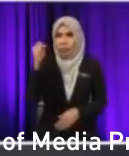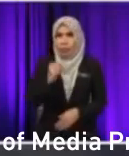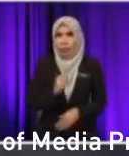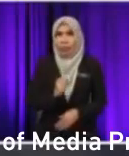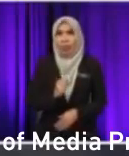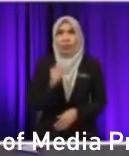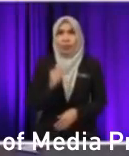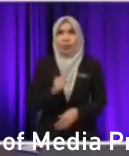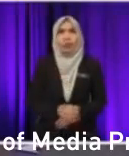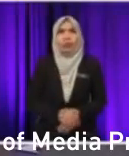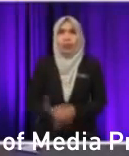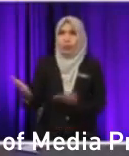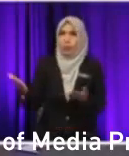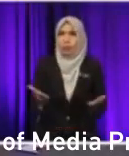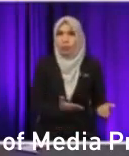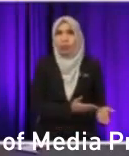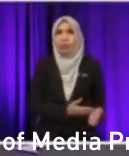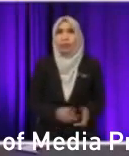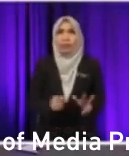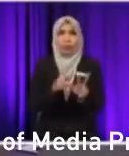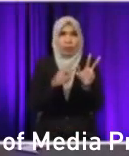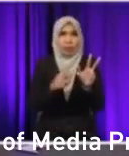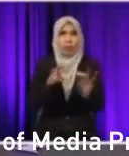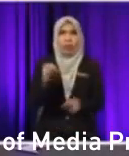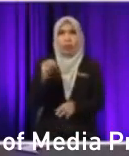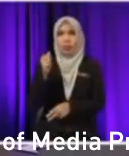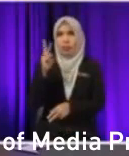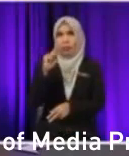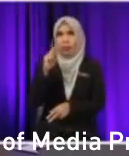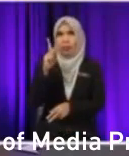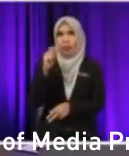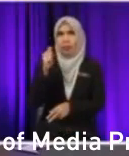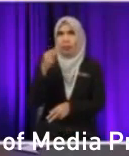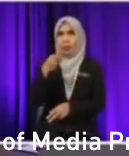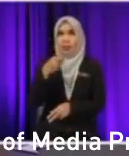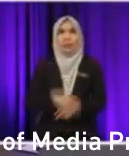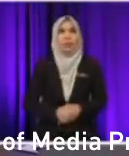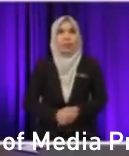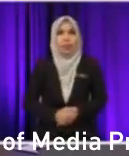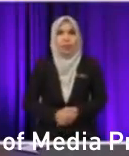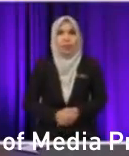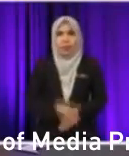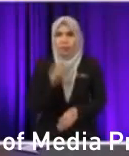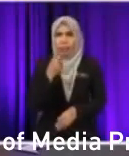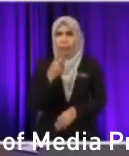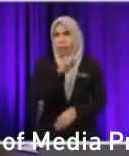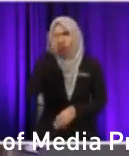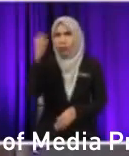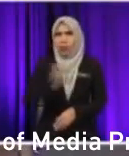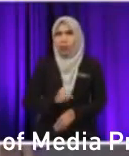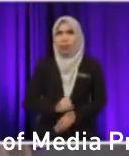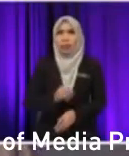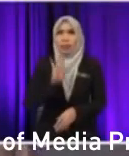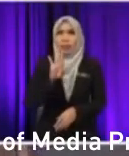membawa kepada tiga markah. Maknanya satu betul, satu markah. Markah. Tapi kita tengok pada yang soalan B. Kita sambung. Dia